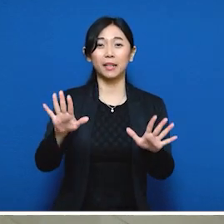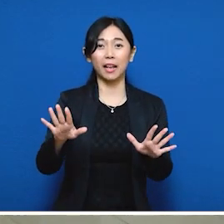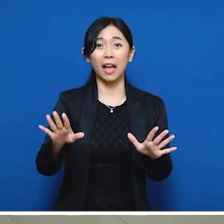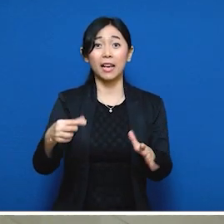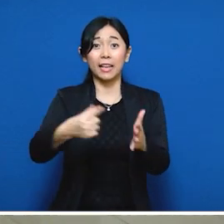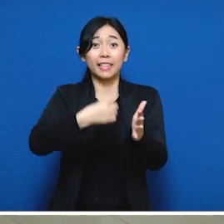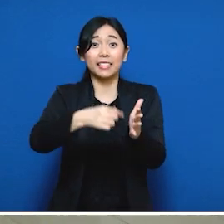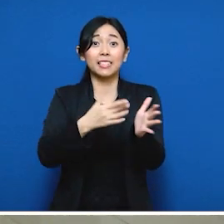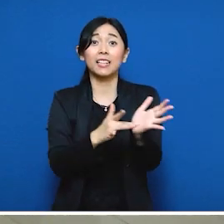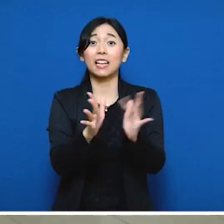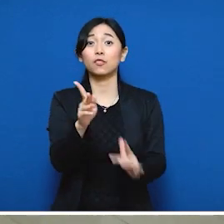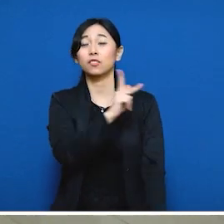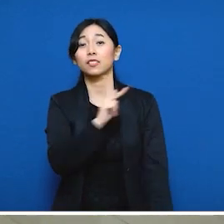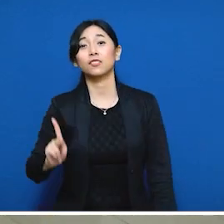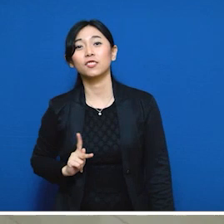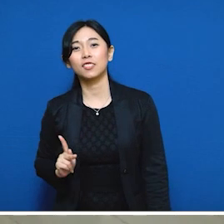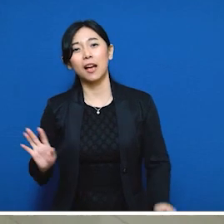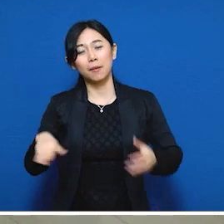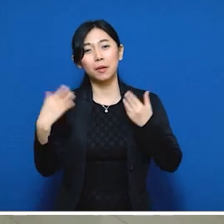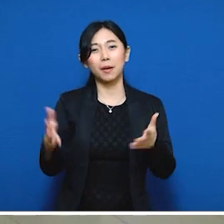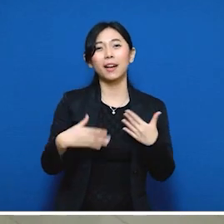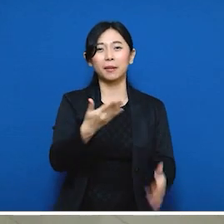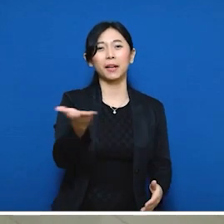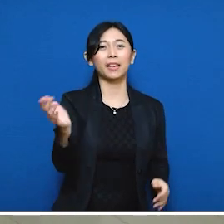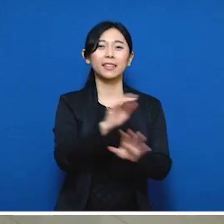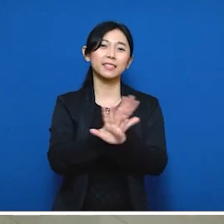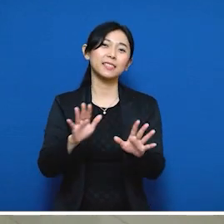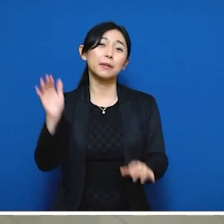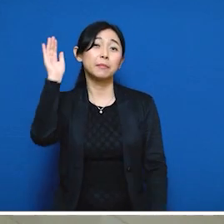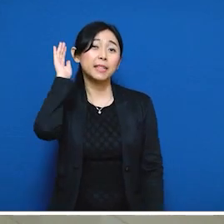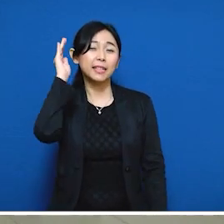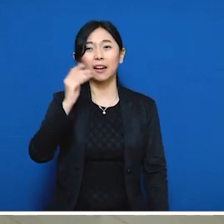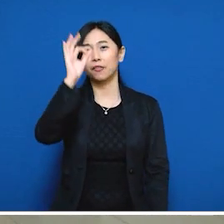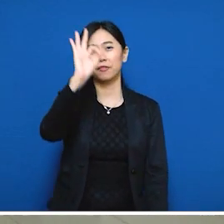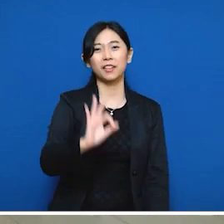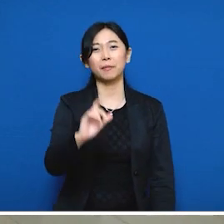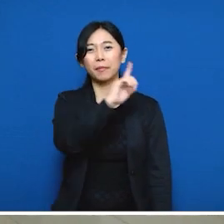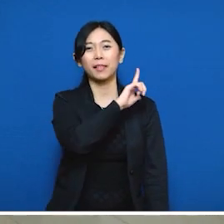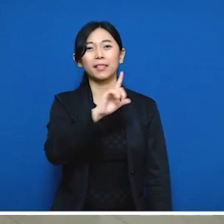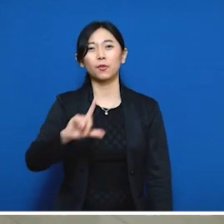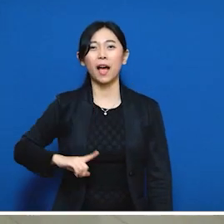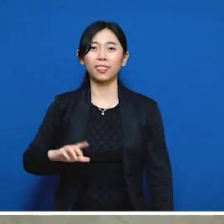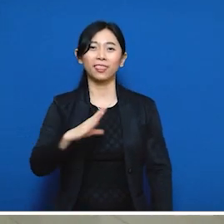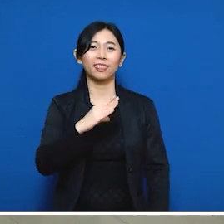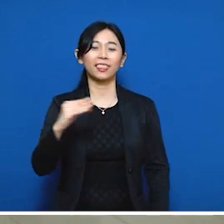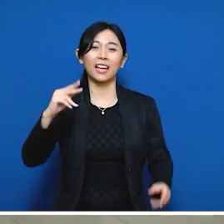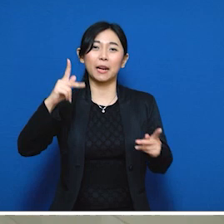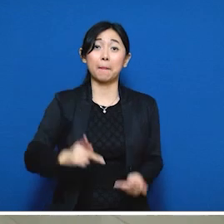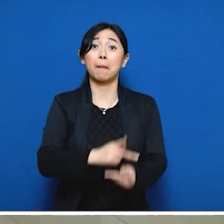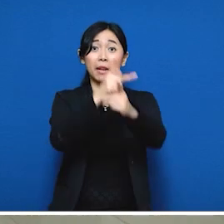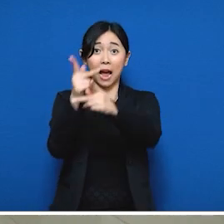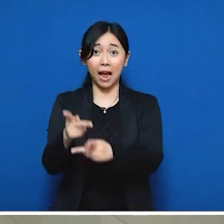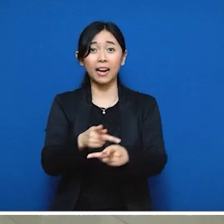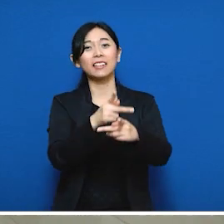Demikianlah Injil Yesus Kristus. Berbahagialah mereka yang mendengarkan firman Allah dan yang